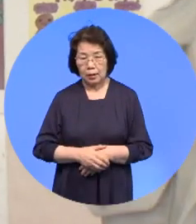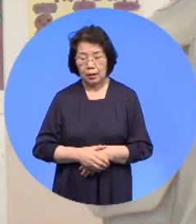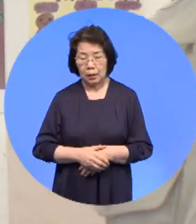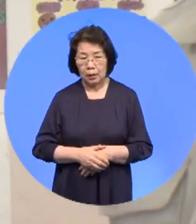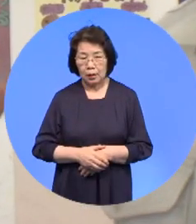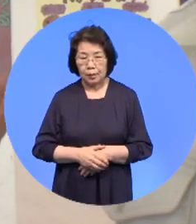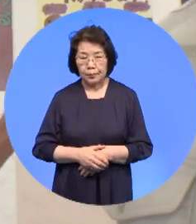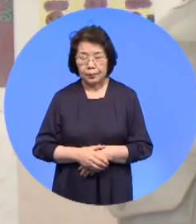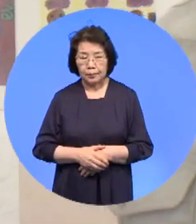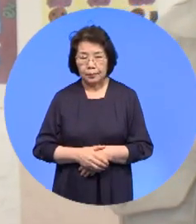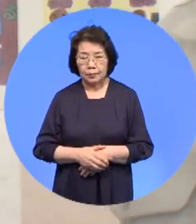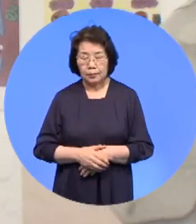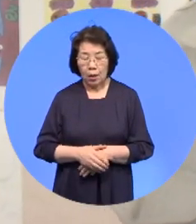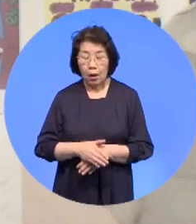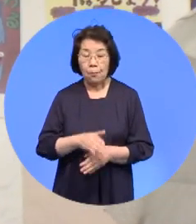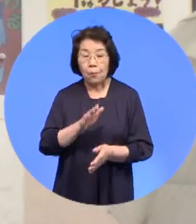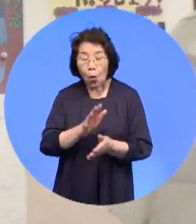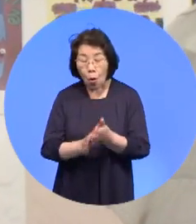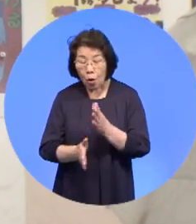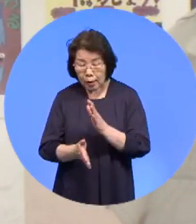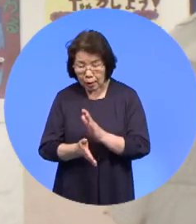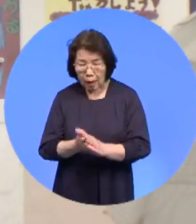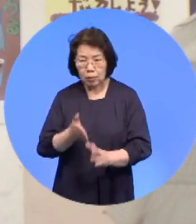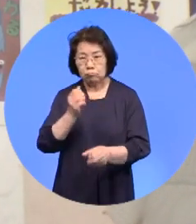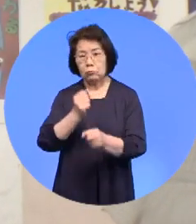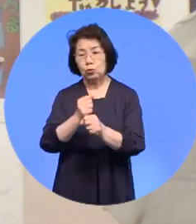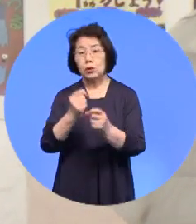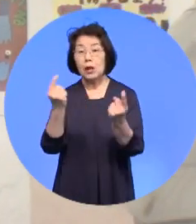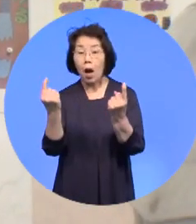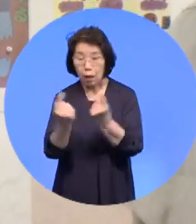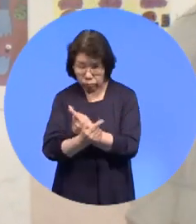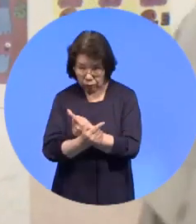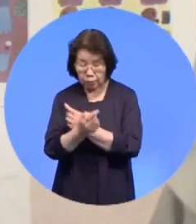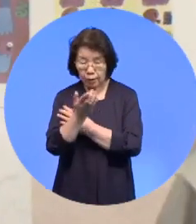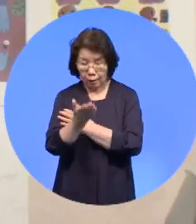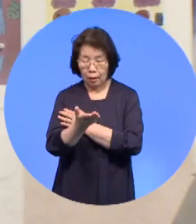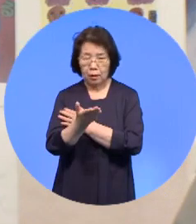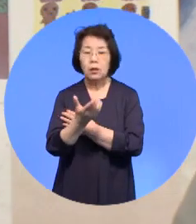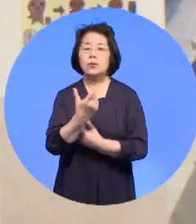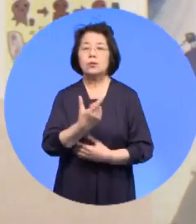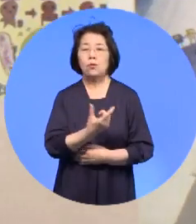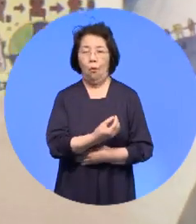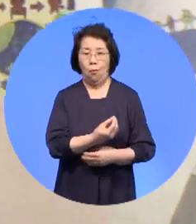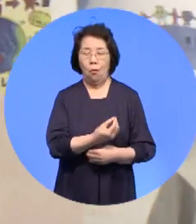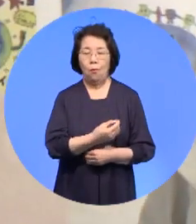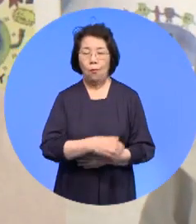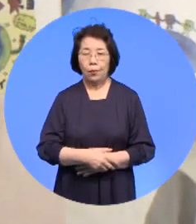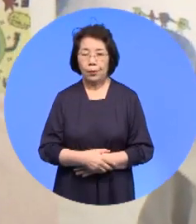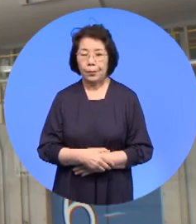た後の灰を開い使って a役立てるとそうです